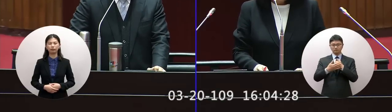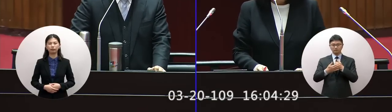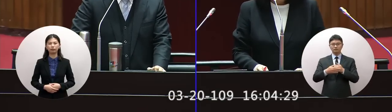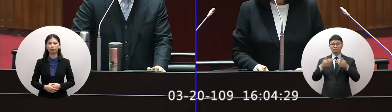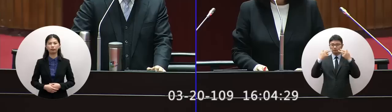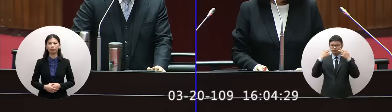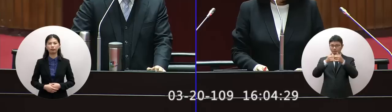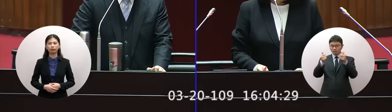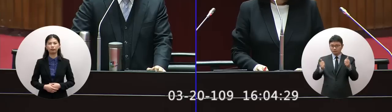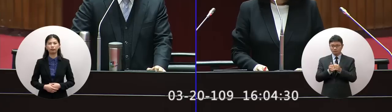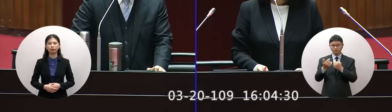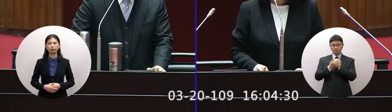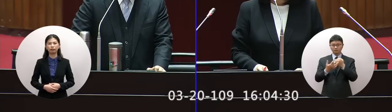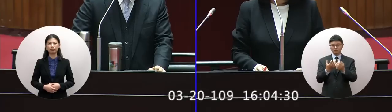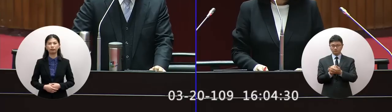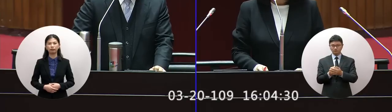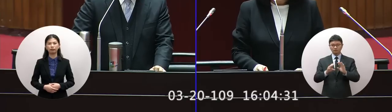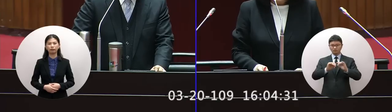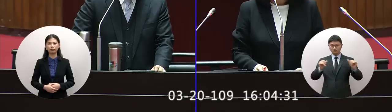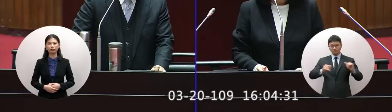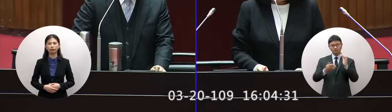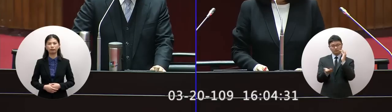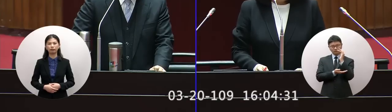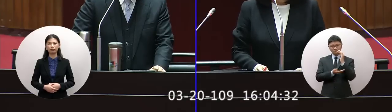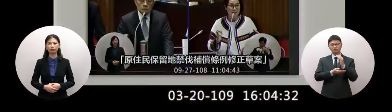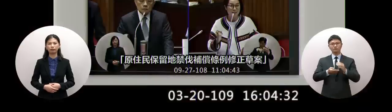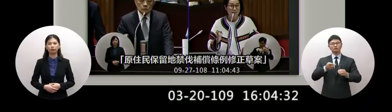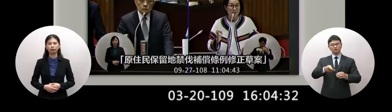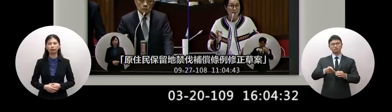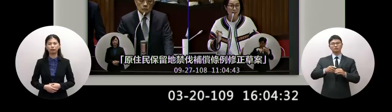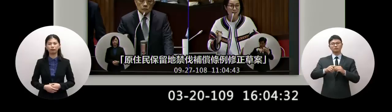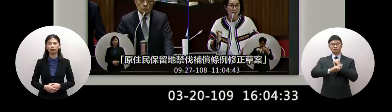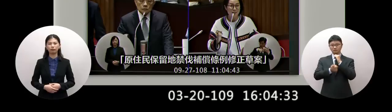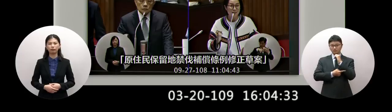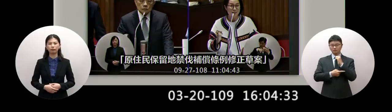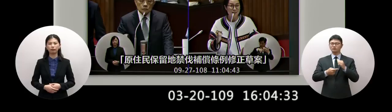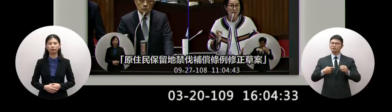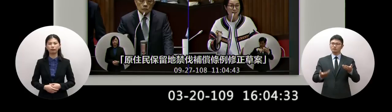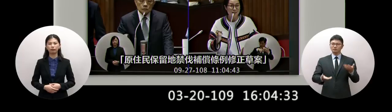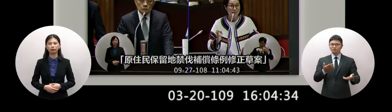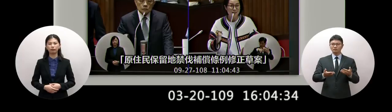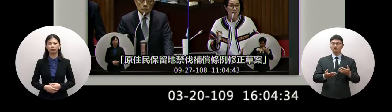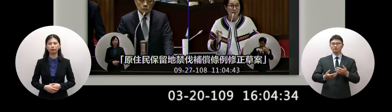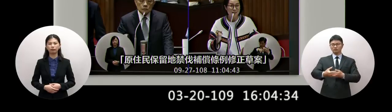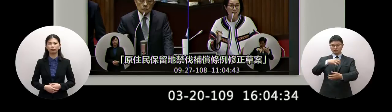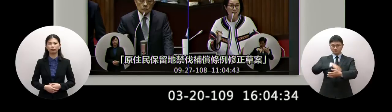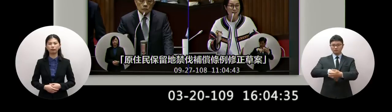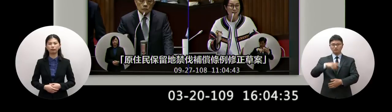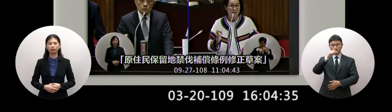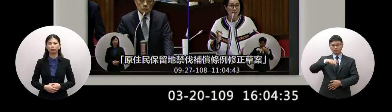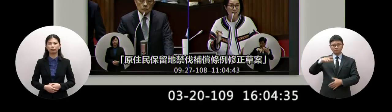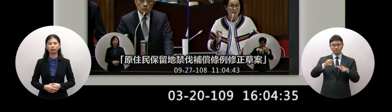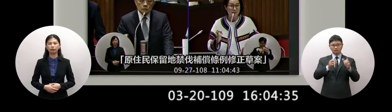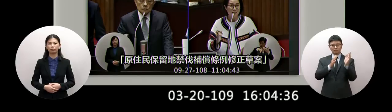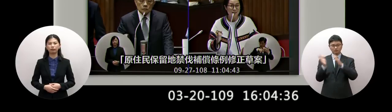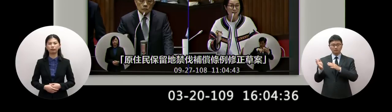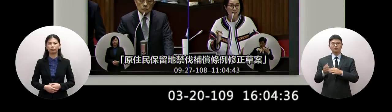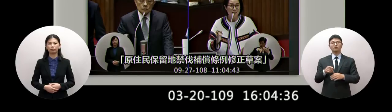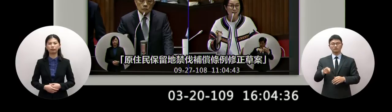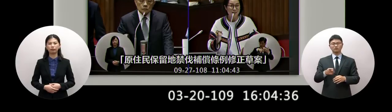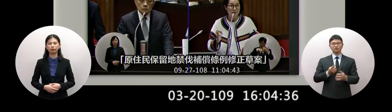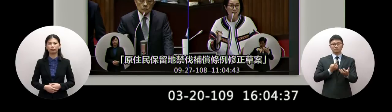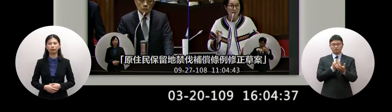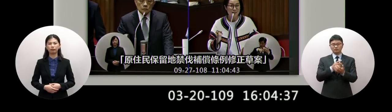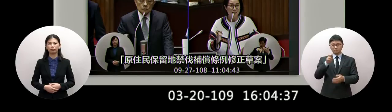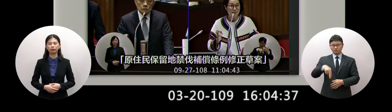住民族的保留地进法补偿修正案，我们多纳入了大概6000多公顷的保留地，参加了进法补